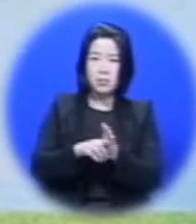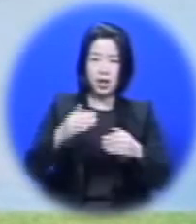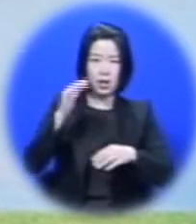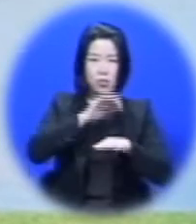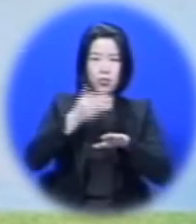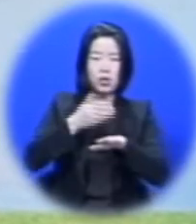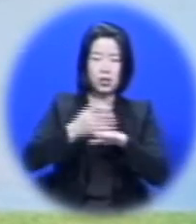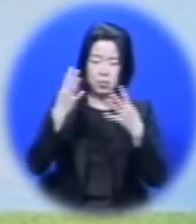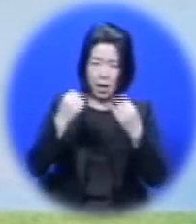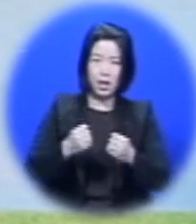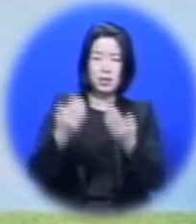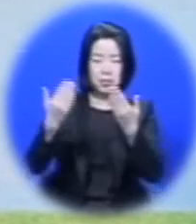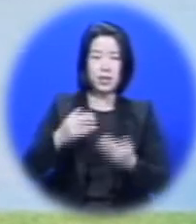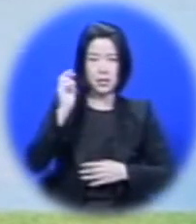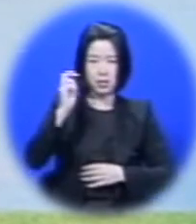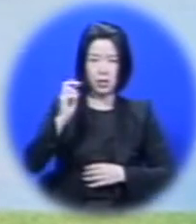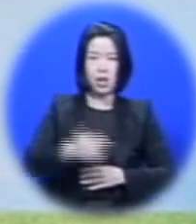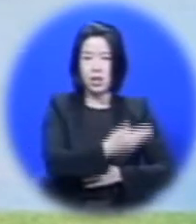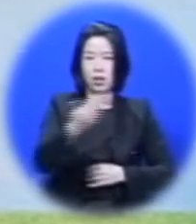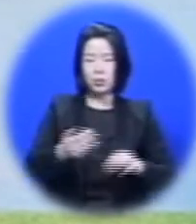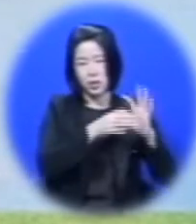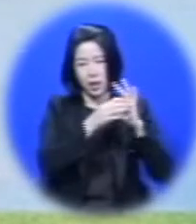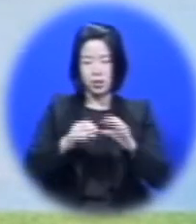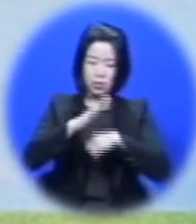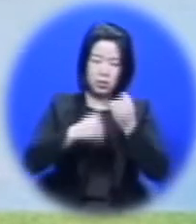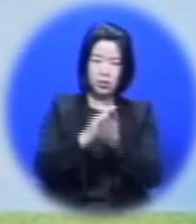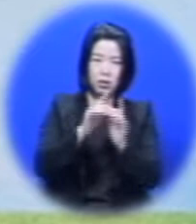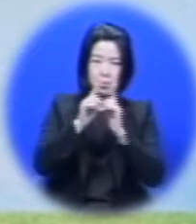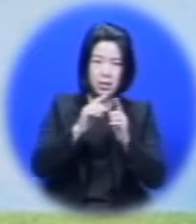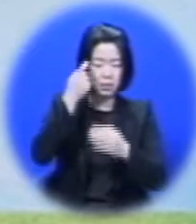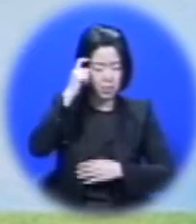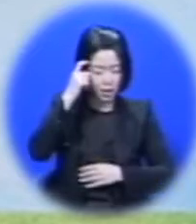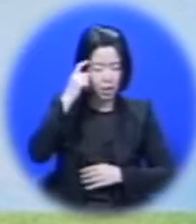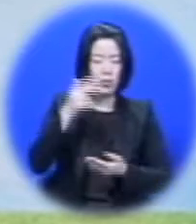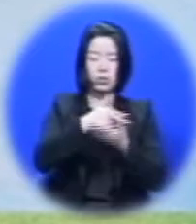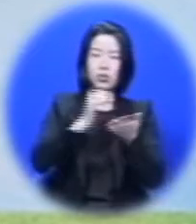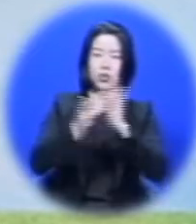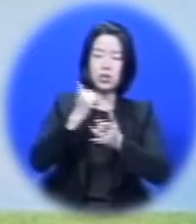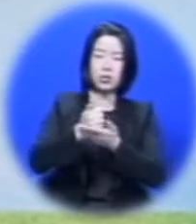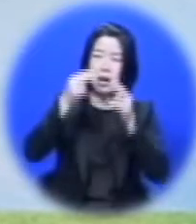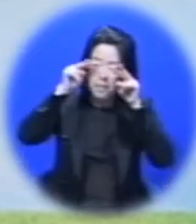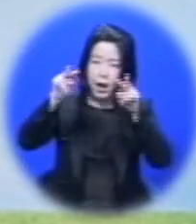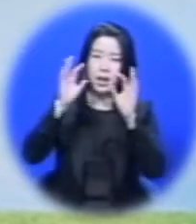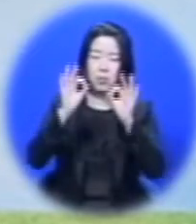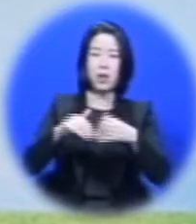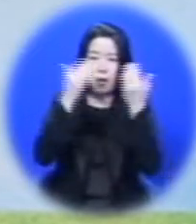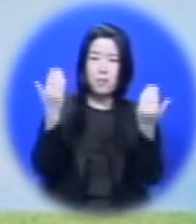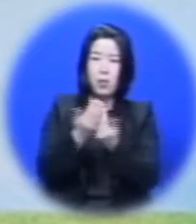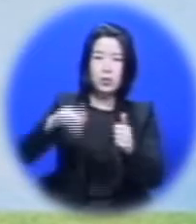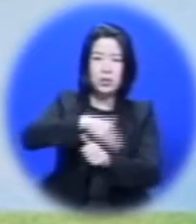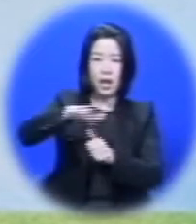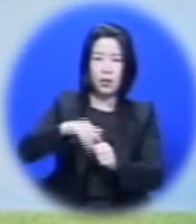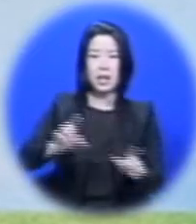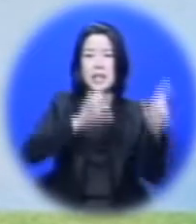거예요. 여러분들이 끊임없이 성경 말씀을 묵상하고 주 예수님을 바라보면서 모든 상황에 살았을